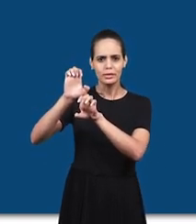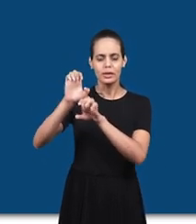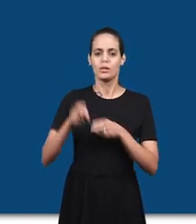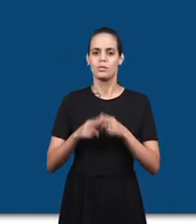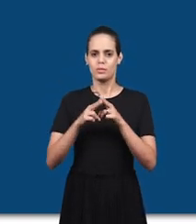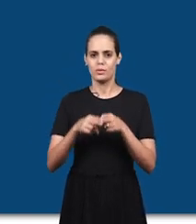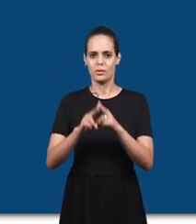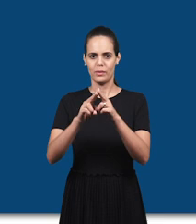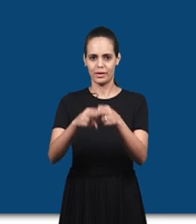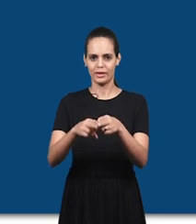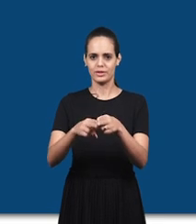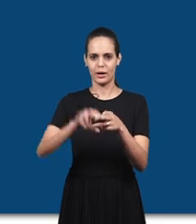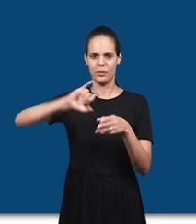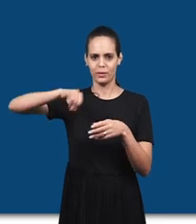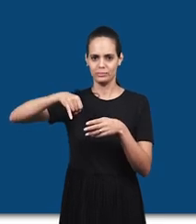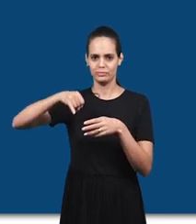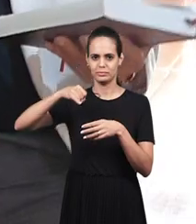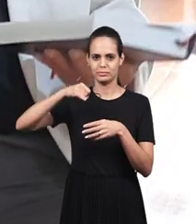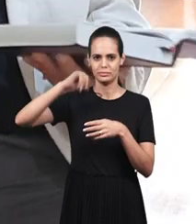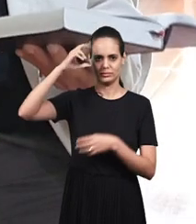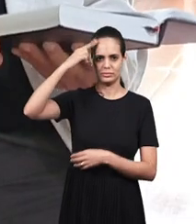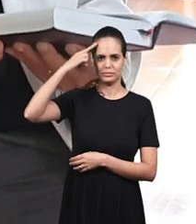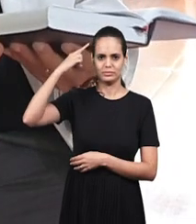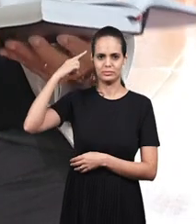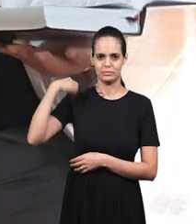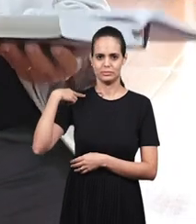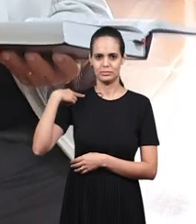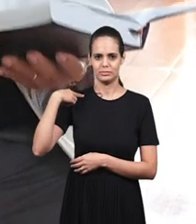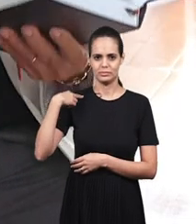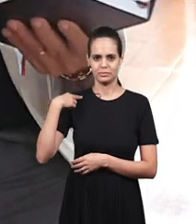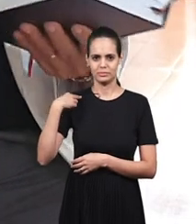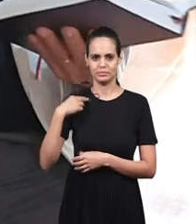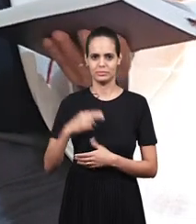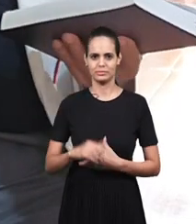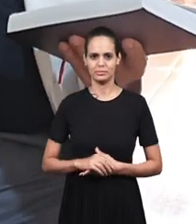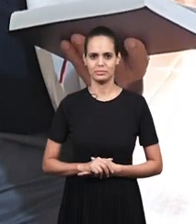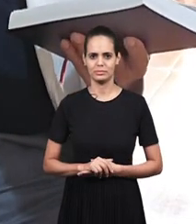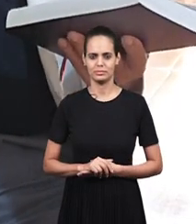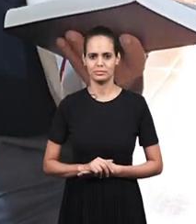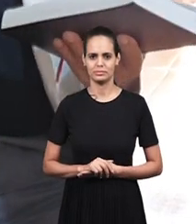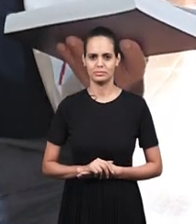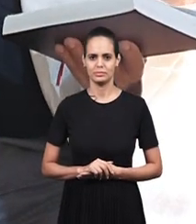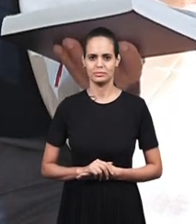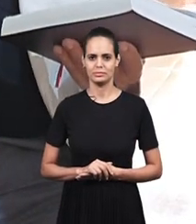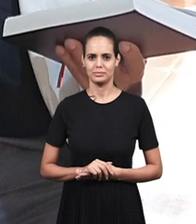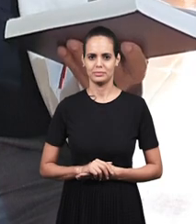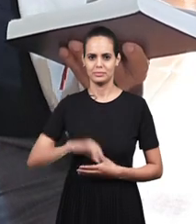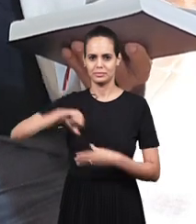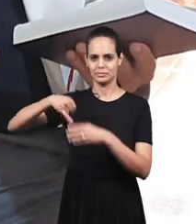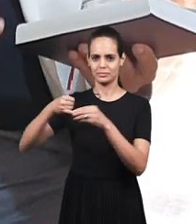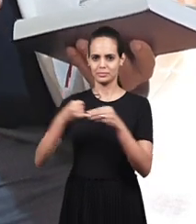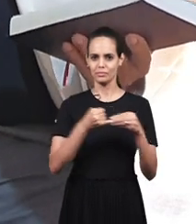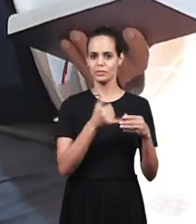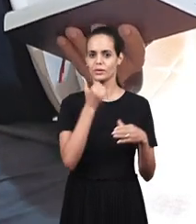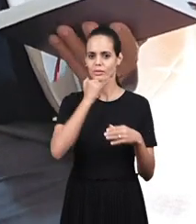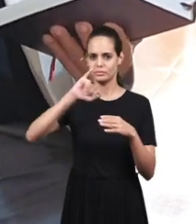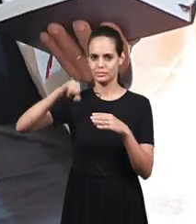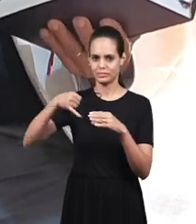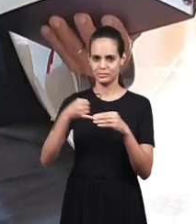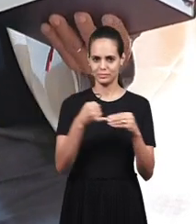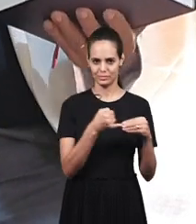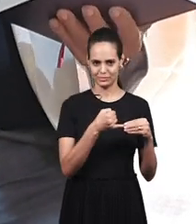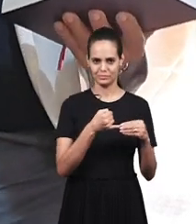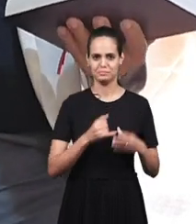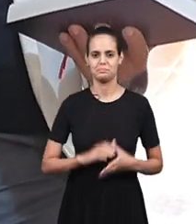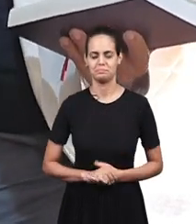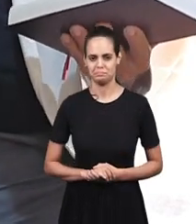Jésus, Abel, Enoch, Noé, Isaac, Jacob. Nous allons passer aussi, pour comprendre un peu mieux, d'autres manières de